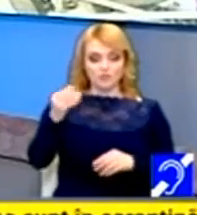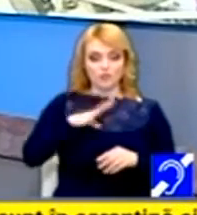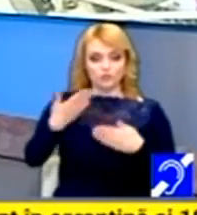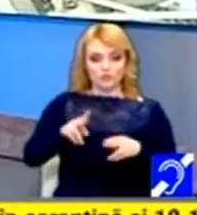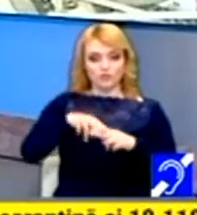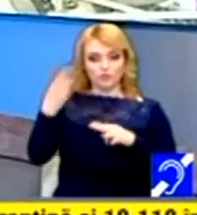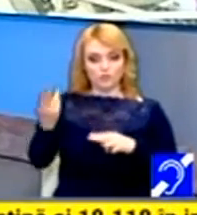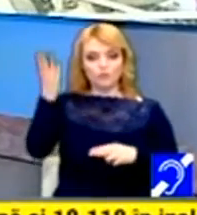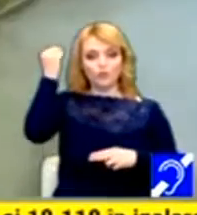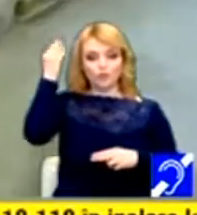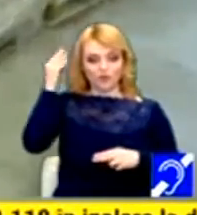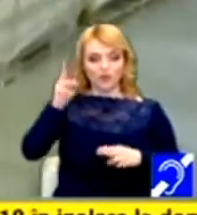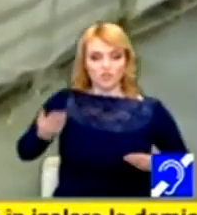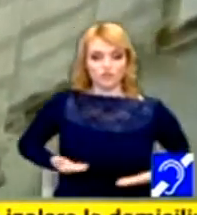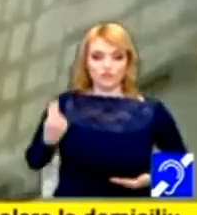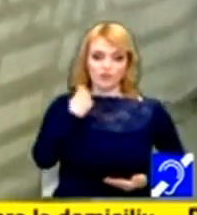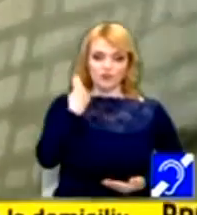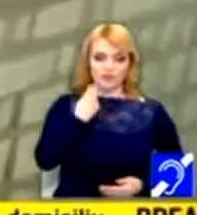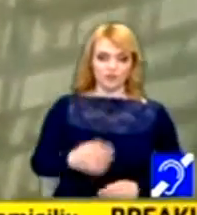Britanie.